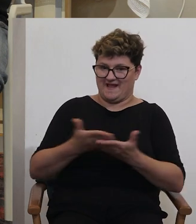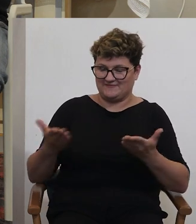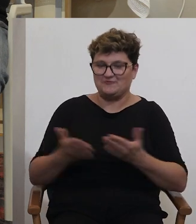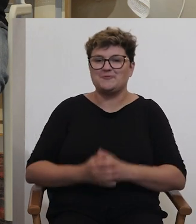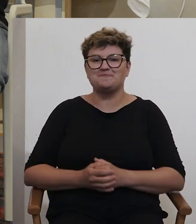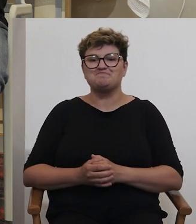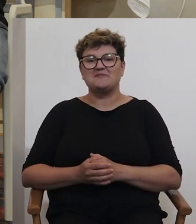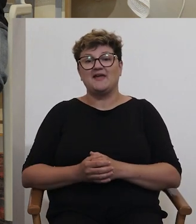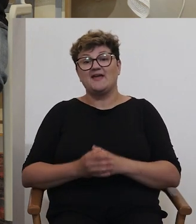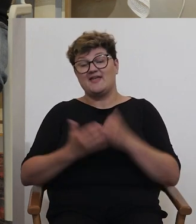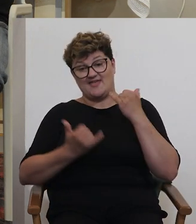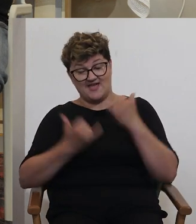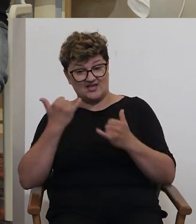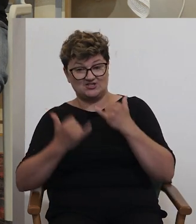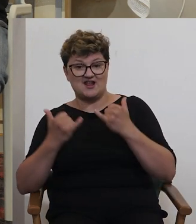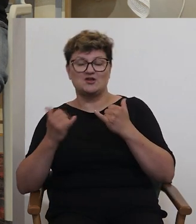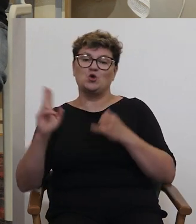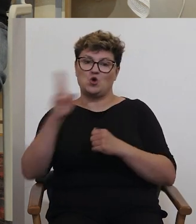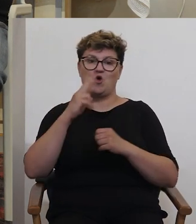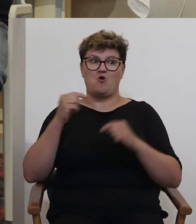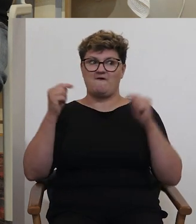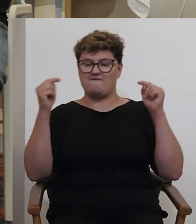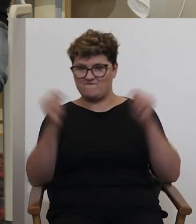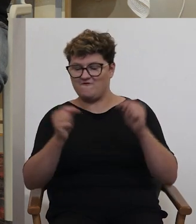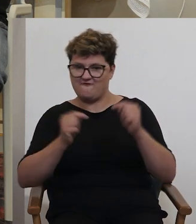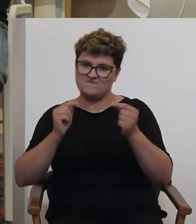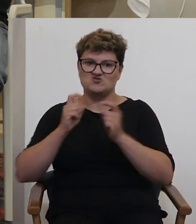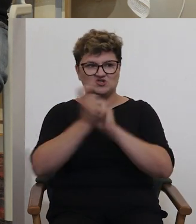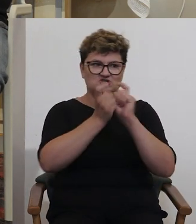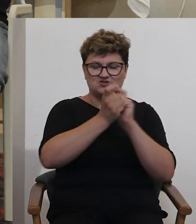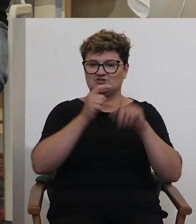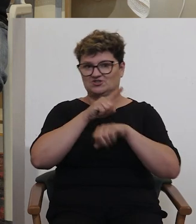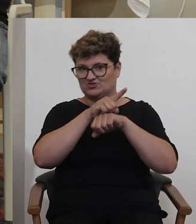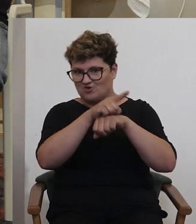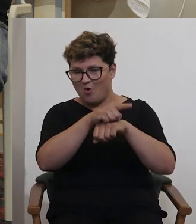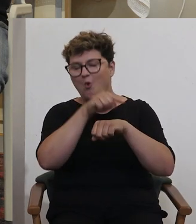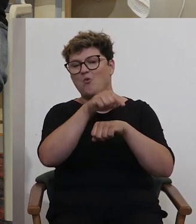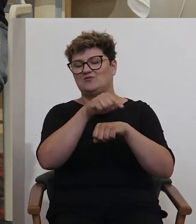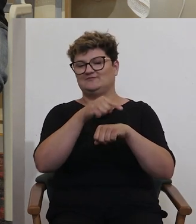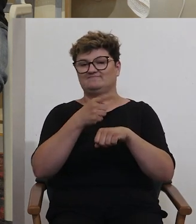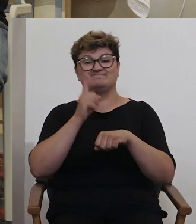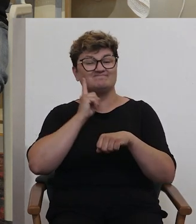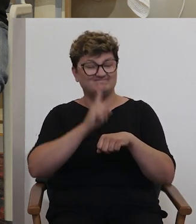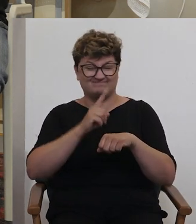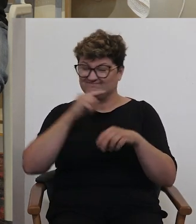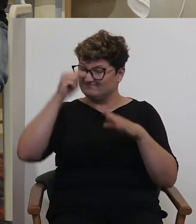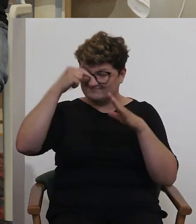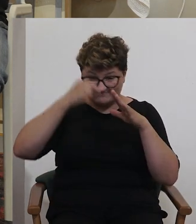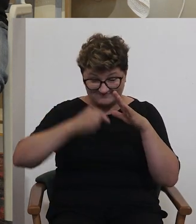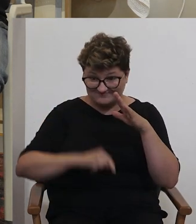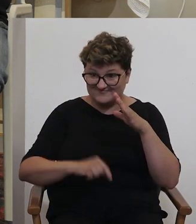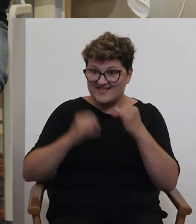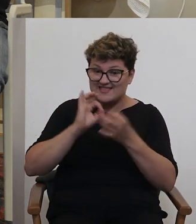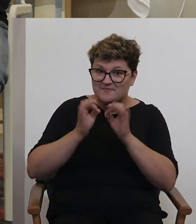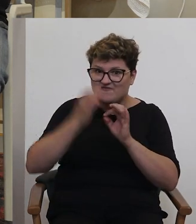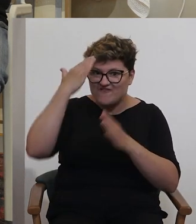Gdyby spierający się o ten czołg wiedzieli, że prawda jest jeszcze bardziej skomplikowana niż im się